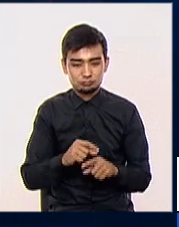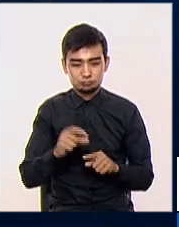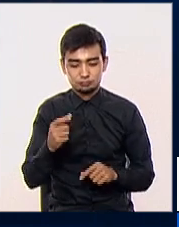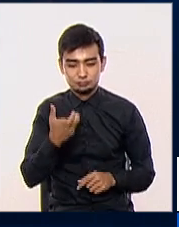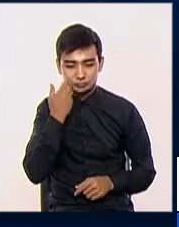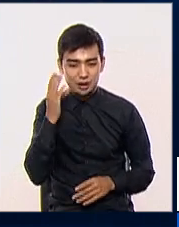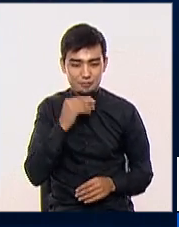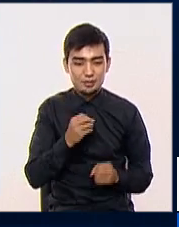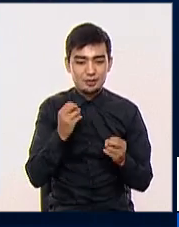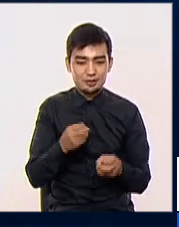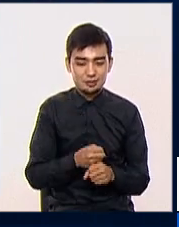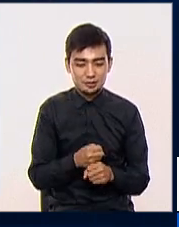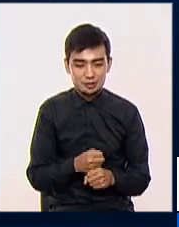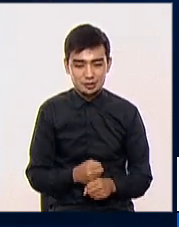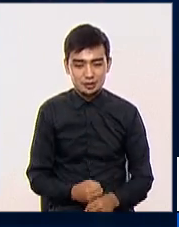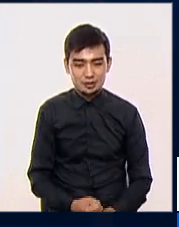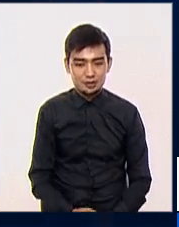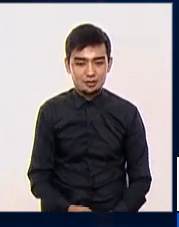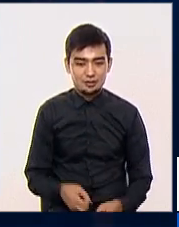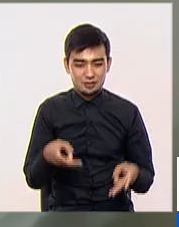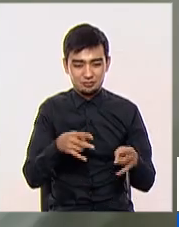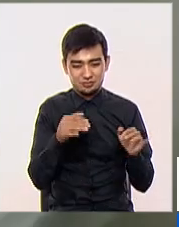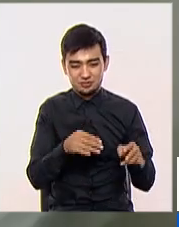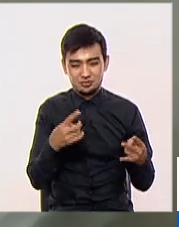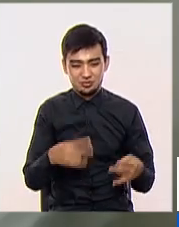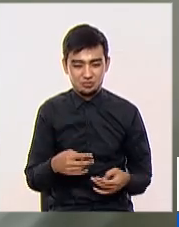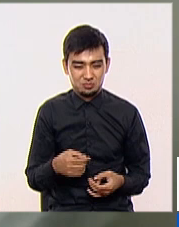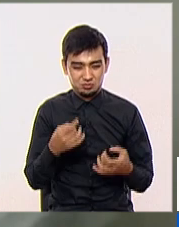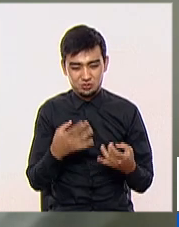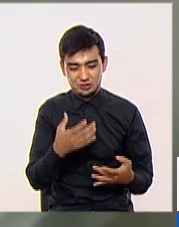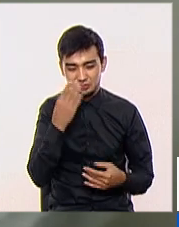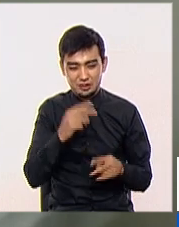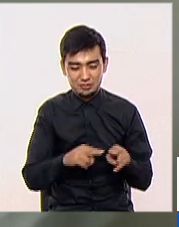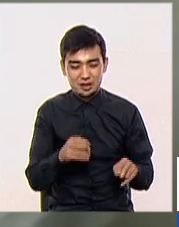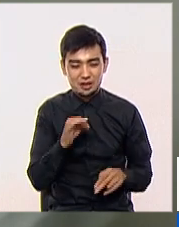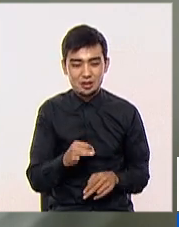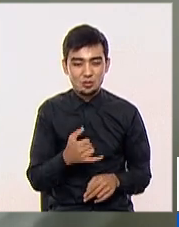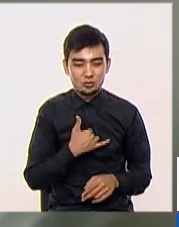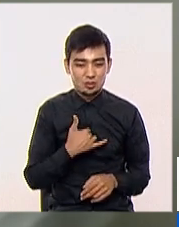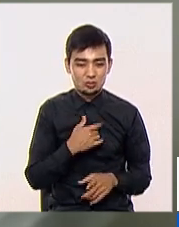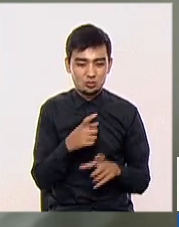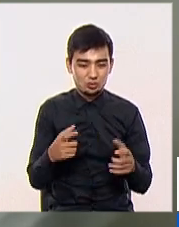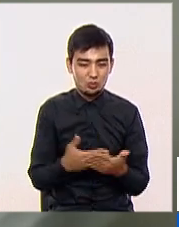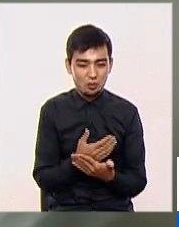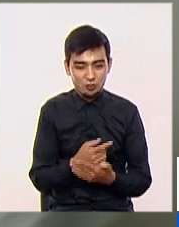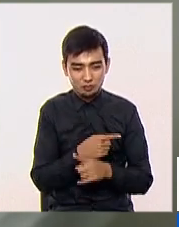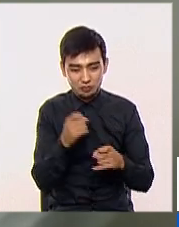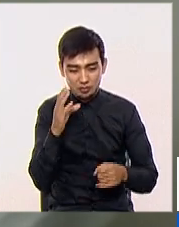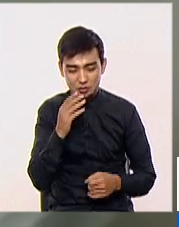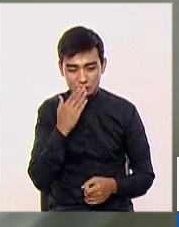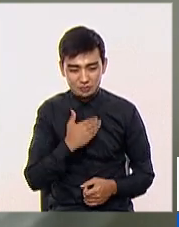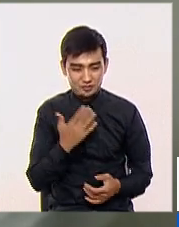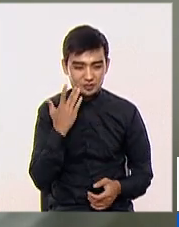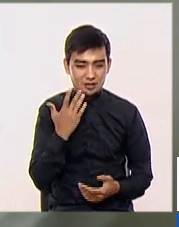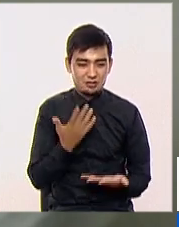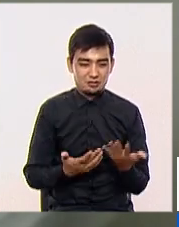усовершенствовать, а, я бы сказал, оставить в покое. В том плане, что у нас любят реформировать, постоянно какие-то